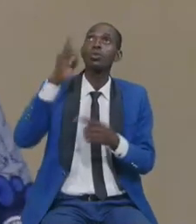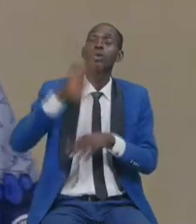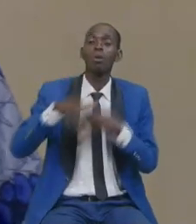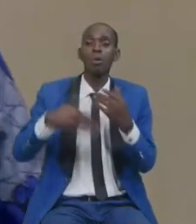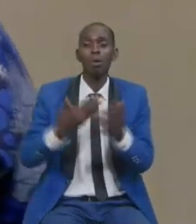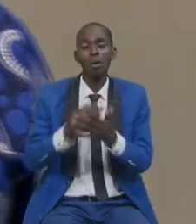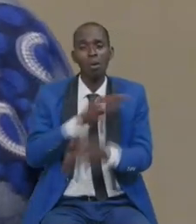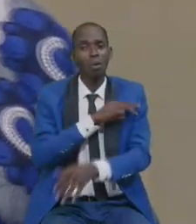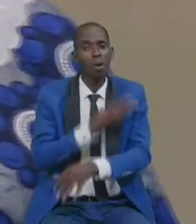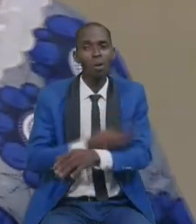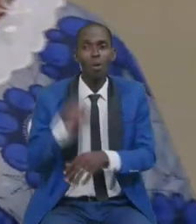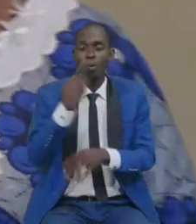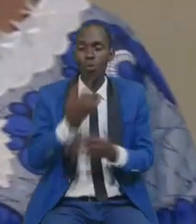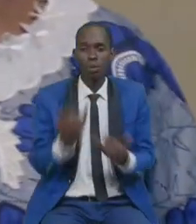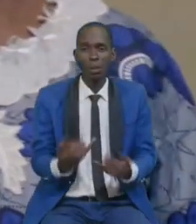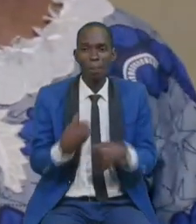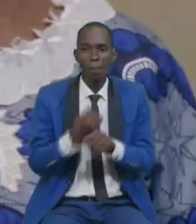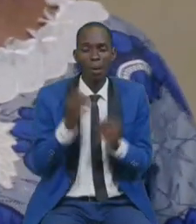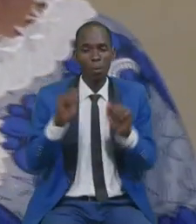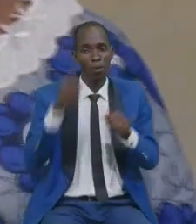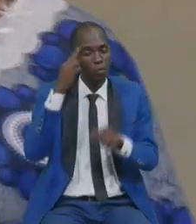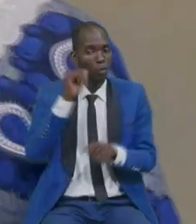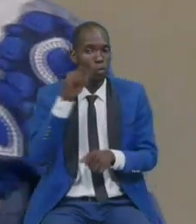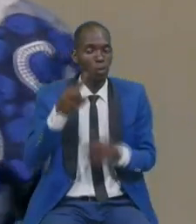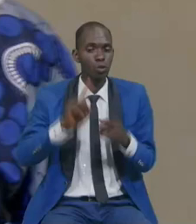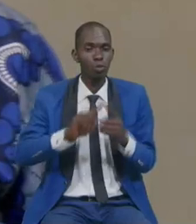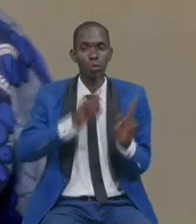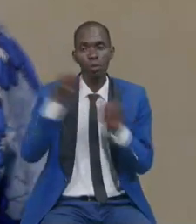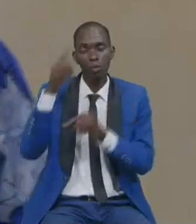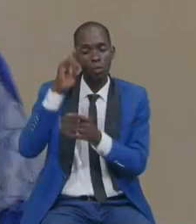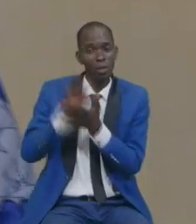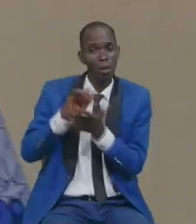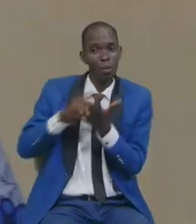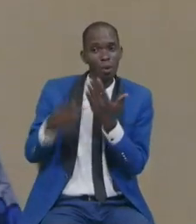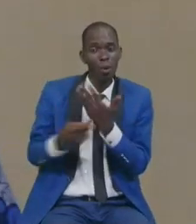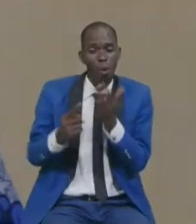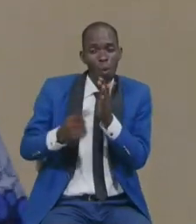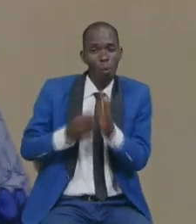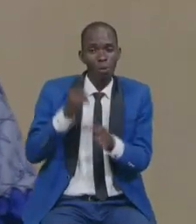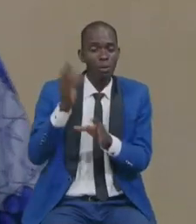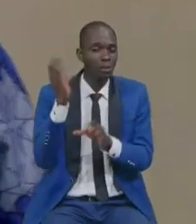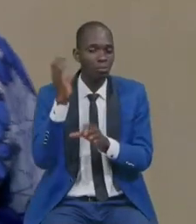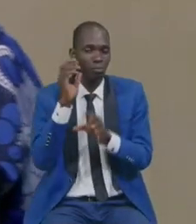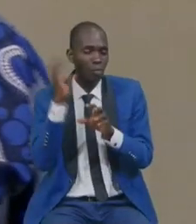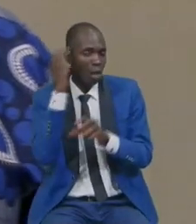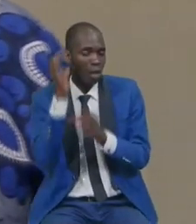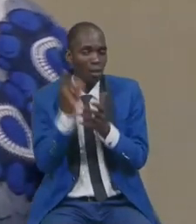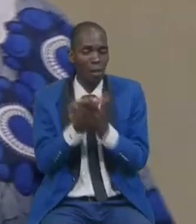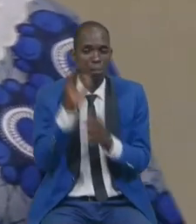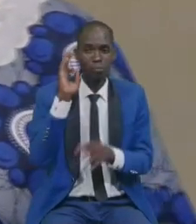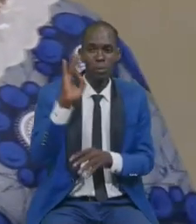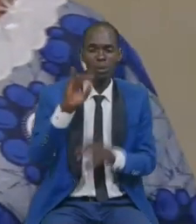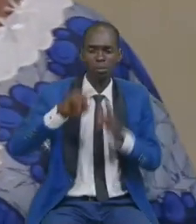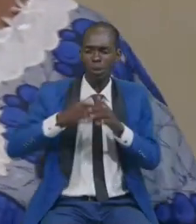qui l'a rendu possible pour moi de participer à cette croisade. Immédiatement que j'ai entendu ce message, j'ai commencé à pleurer.